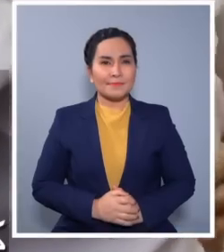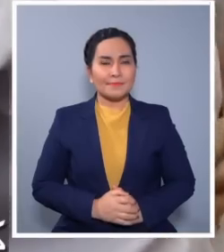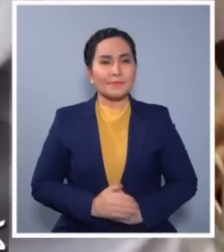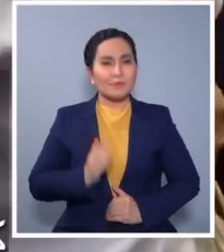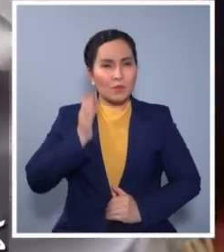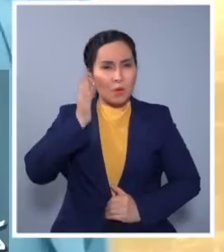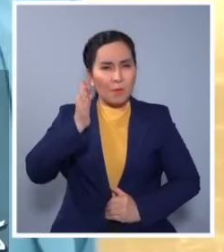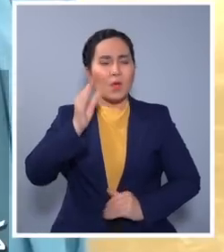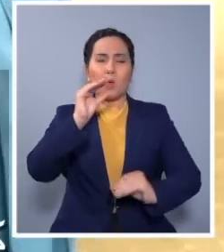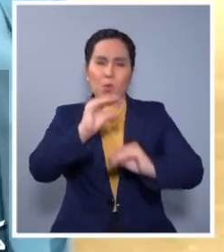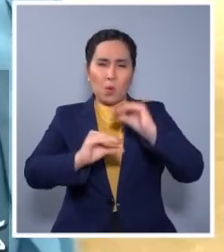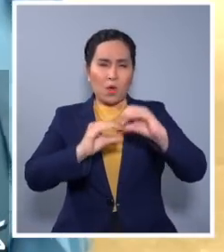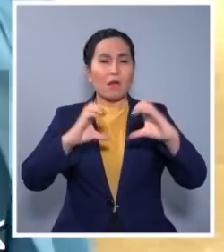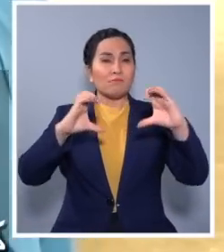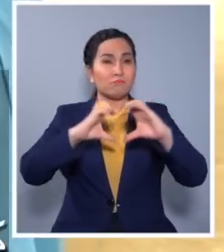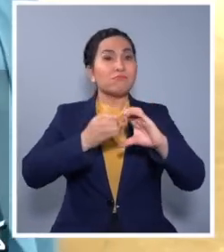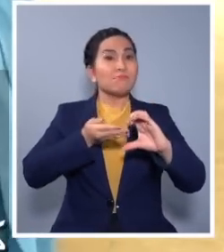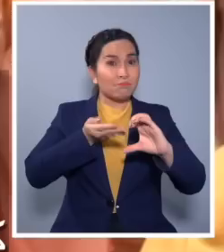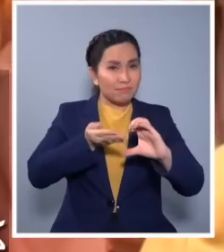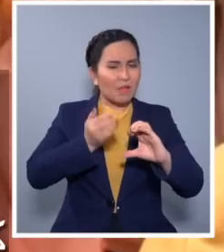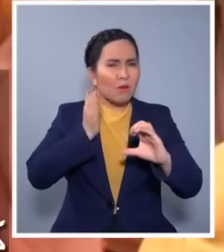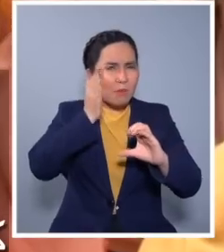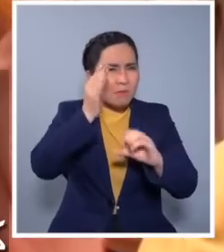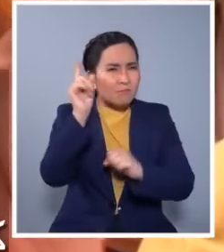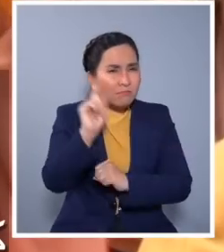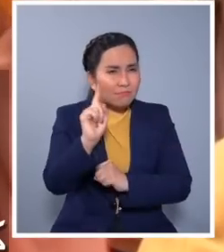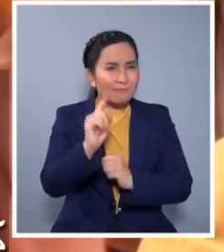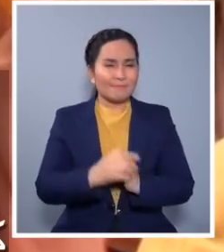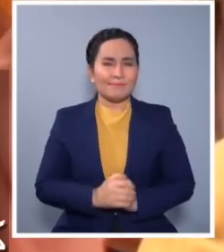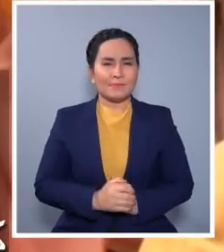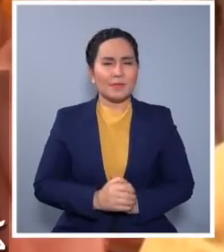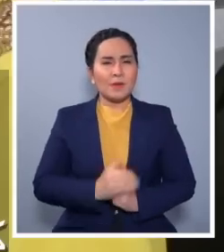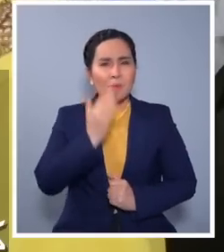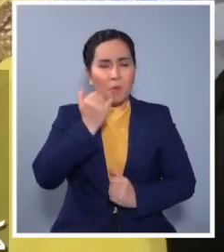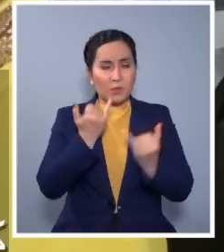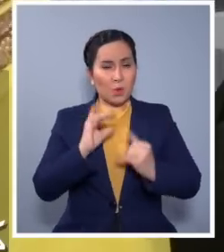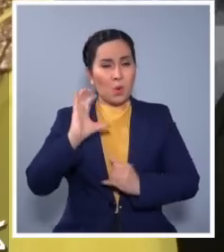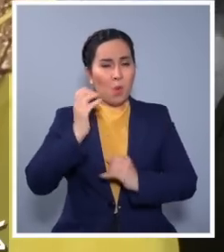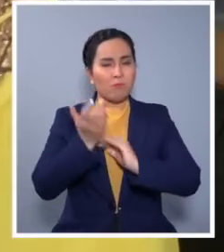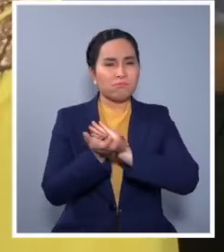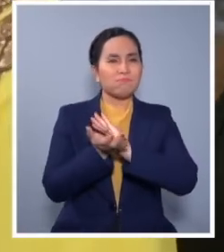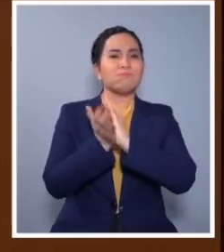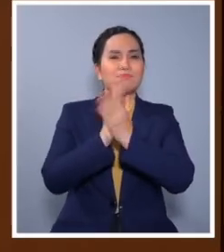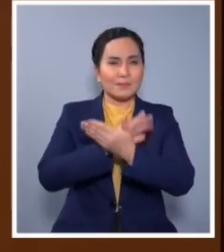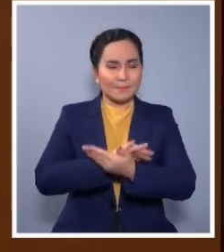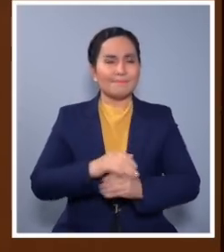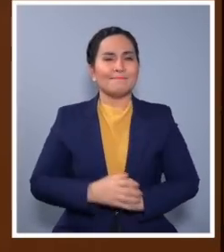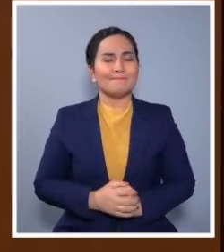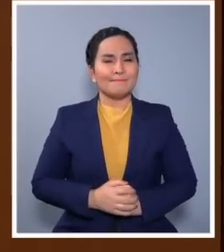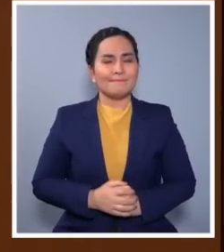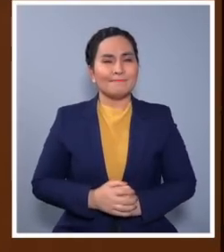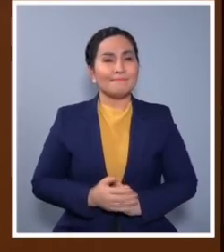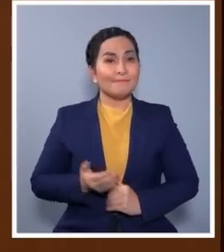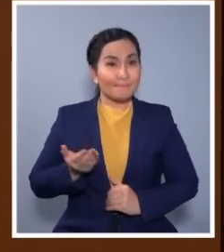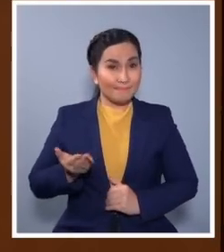อนาคตของโครงการสานใจไทยสู่ใจใต้จะเป็นอย่างไรท่ามกลางโลกที่เปลี่ยนแปลงไปพลเอกสุรยุทธ์จุลาน